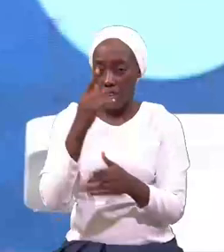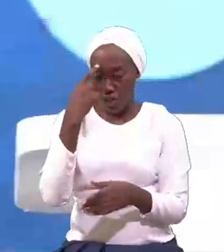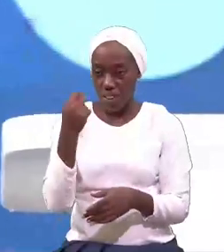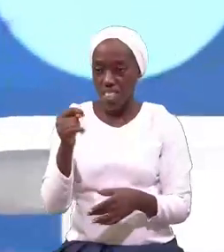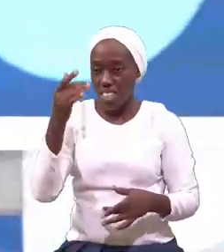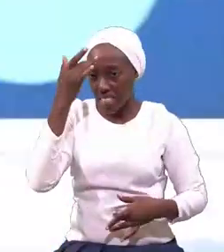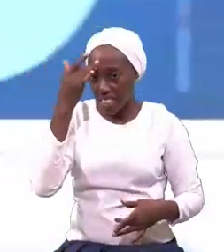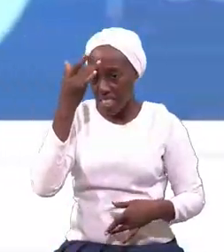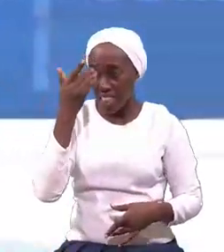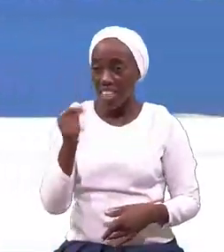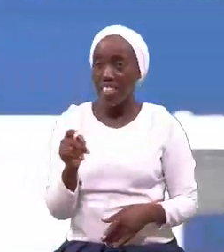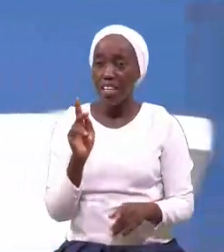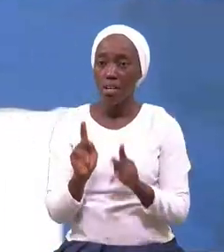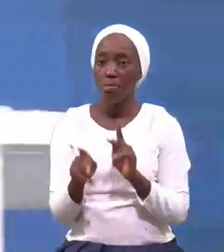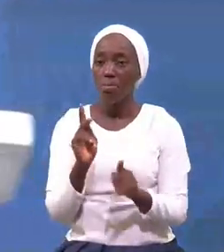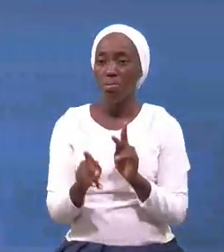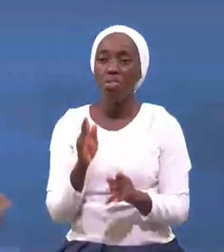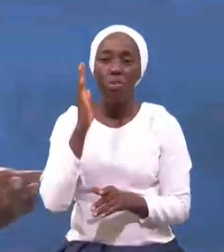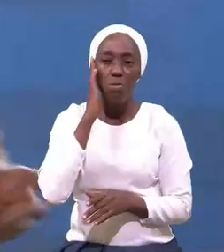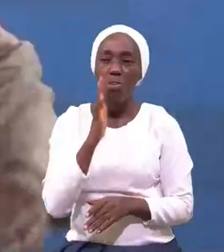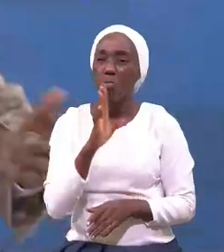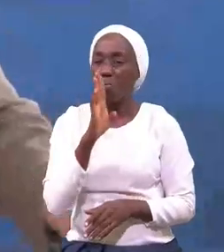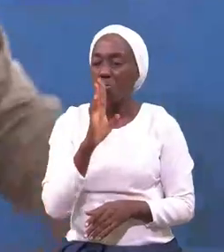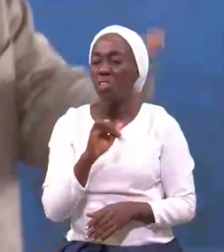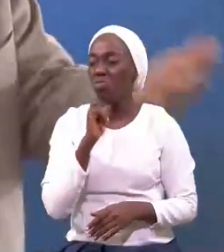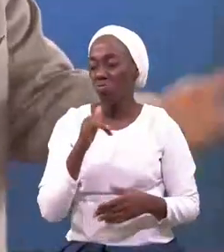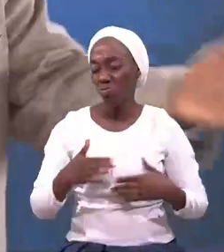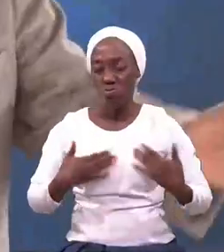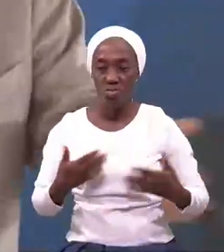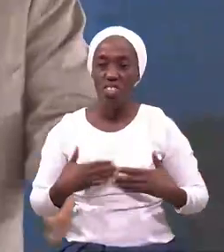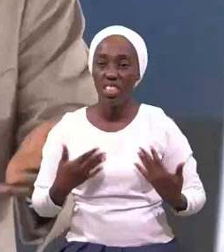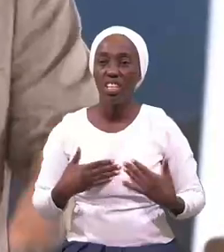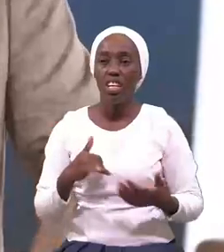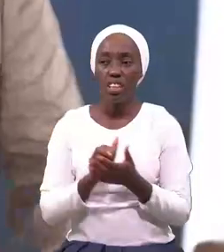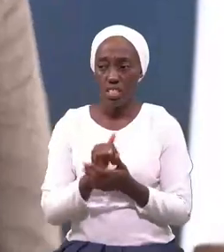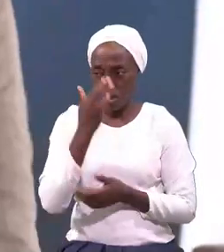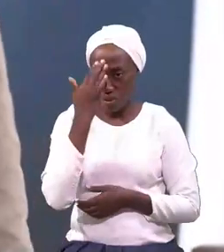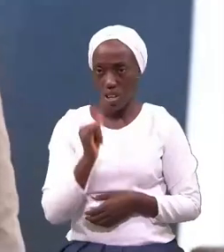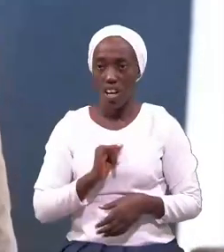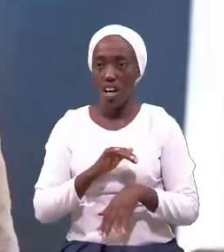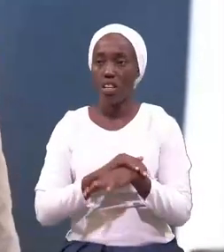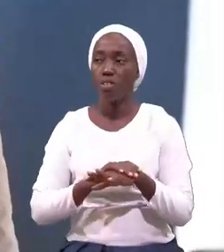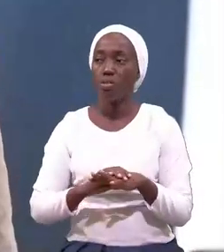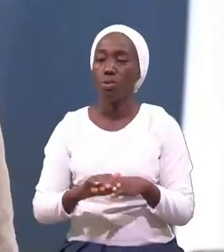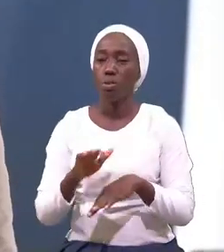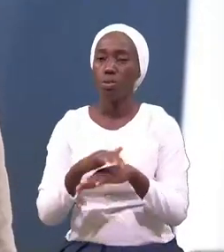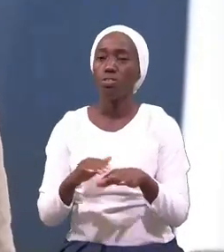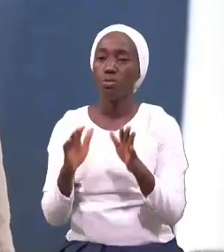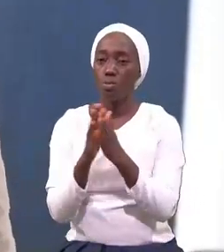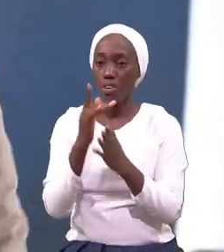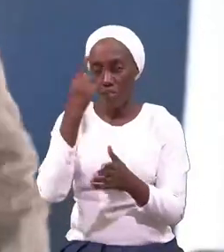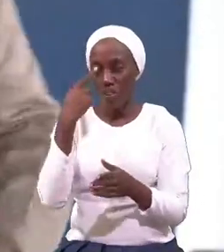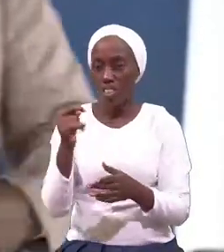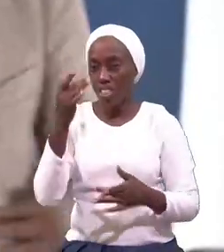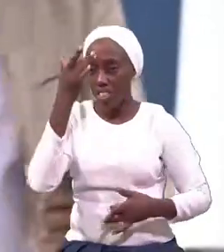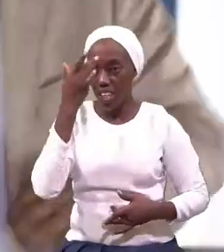malades, les gens ne seront pas contents. C'est pourquoi je n'étais pas appelé pour venir prier pour les